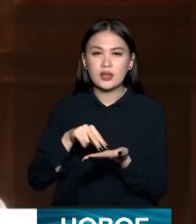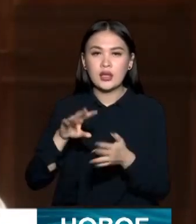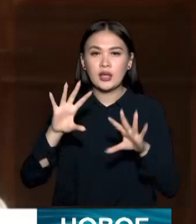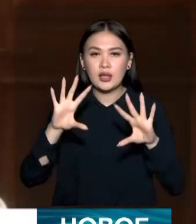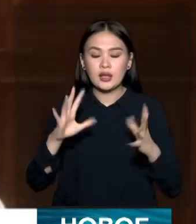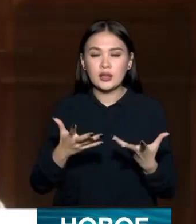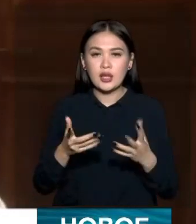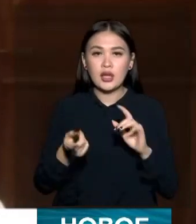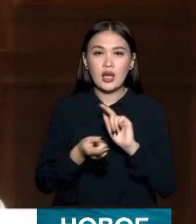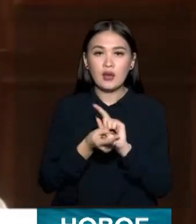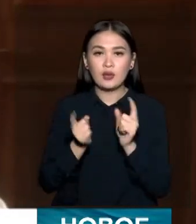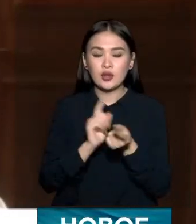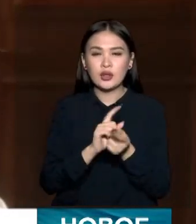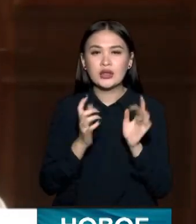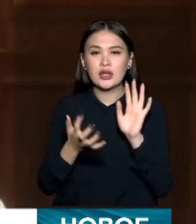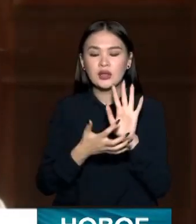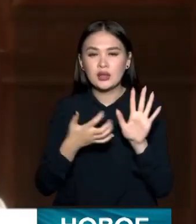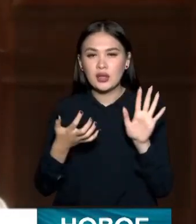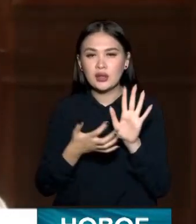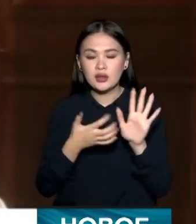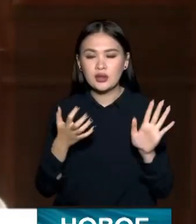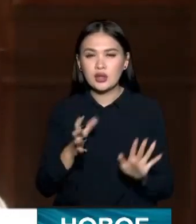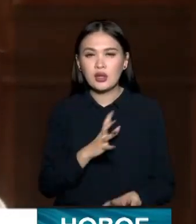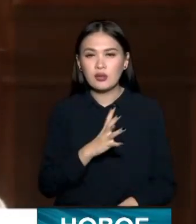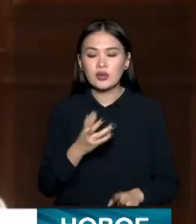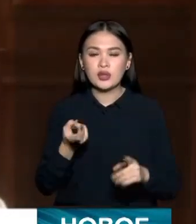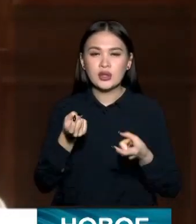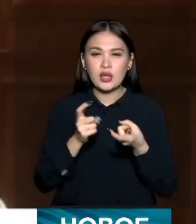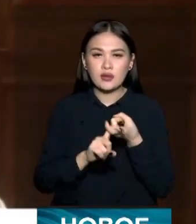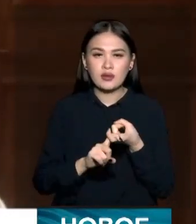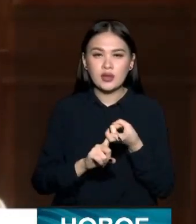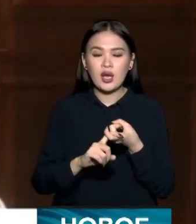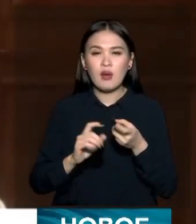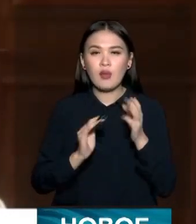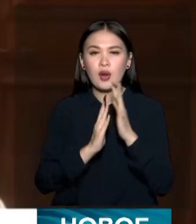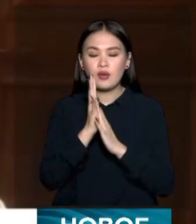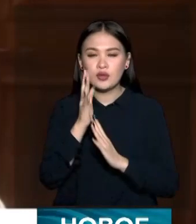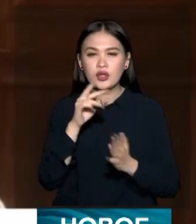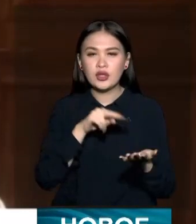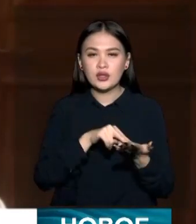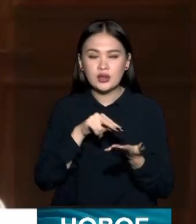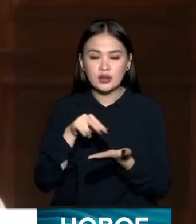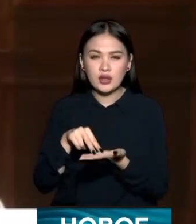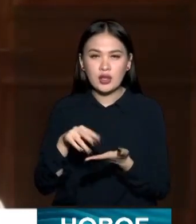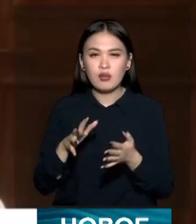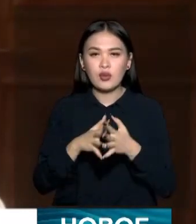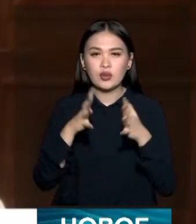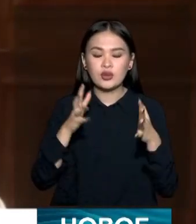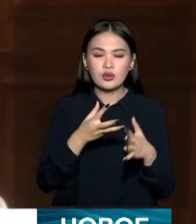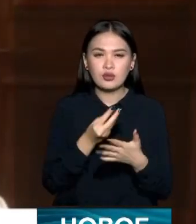ситуация наоборот, товаров недостаточно, то, соответственно, идет повышение цен, то больше платят и